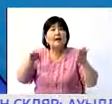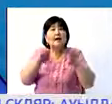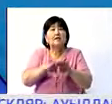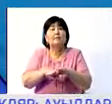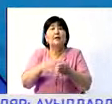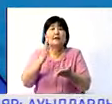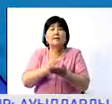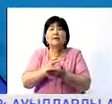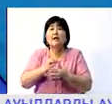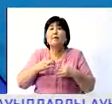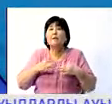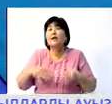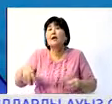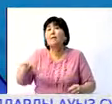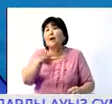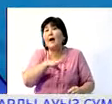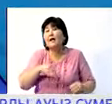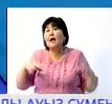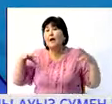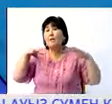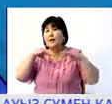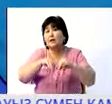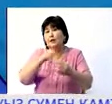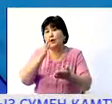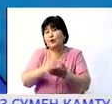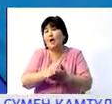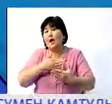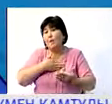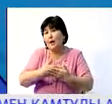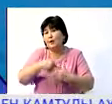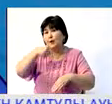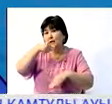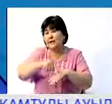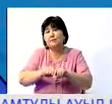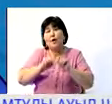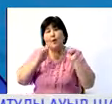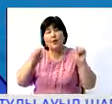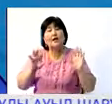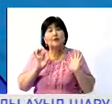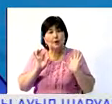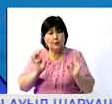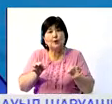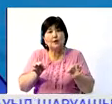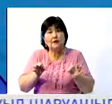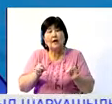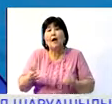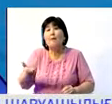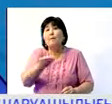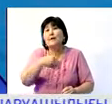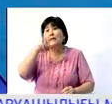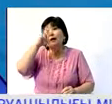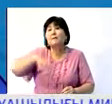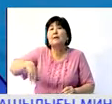мереке барлығымызды біріктіре түсетіні, патриоттық сезімді оятатыны сөзсіз. Біздің